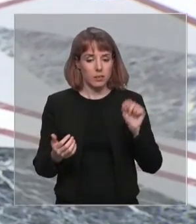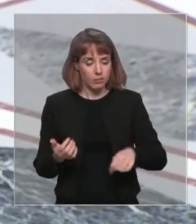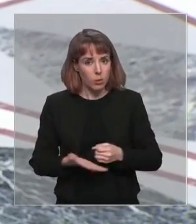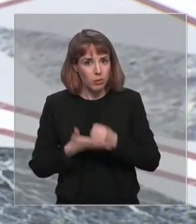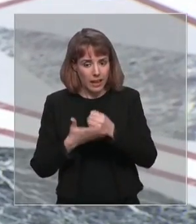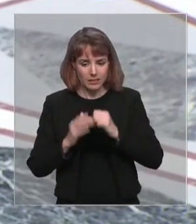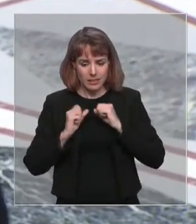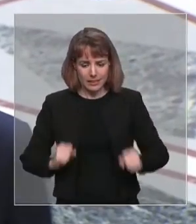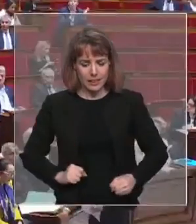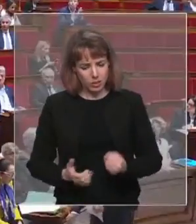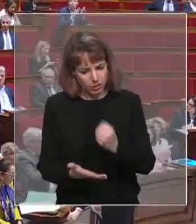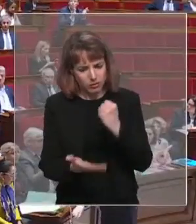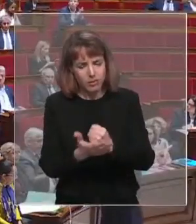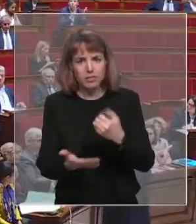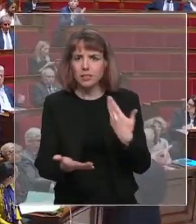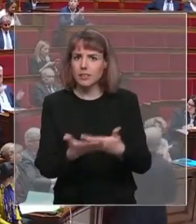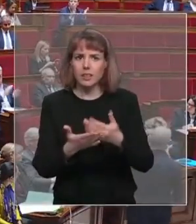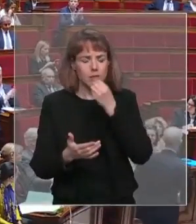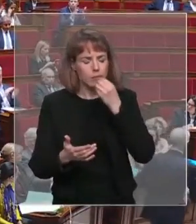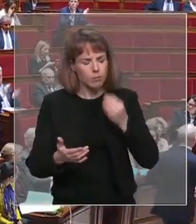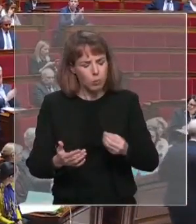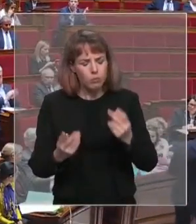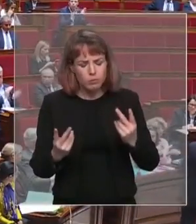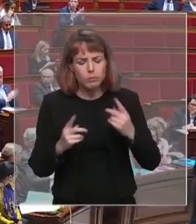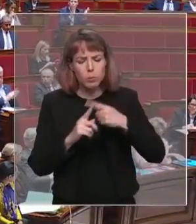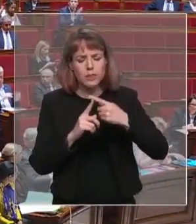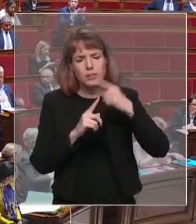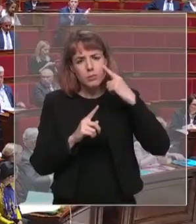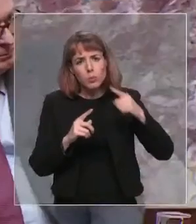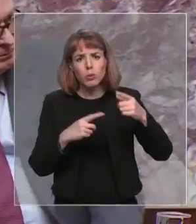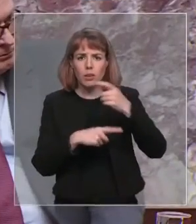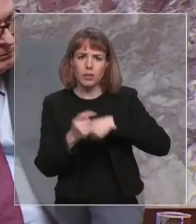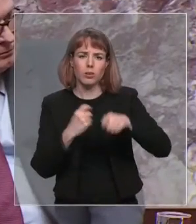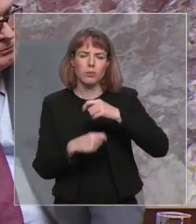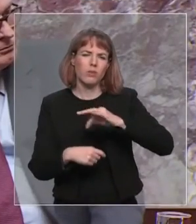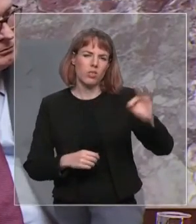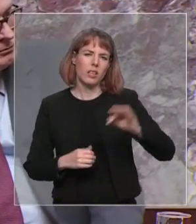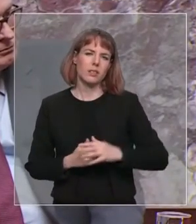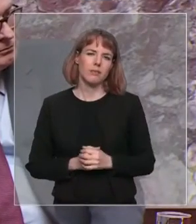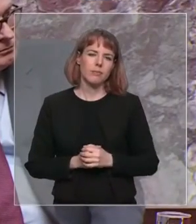pour l'économie française. Merci beaucoup, Monsieur le ministre.